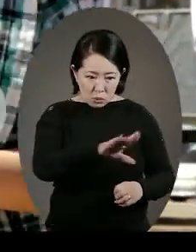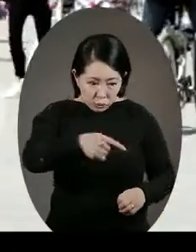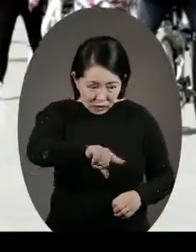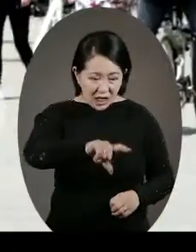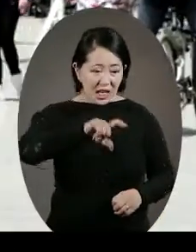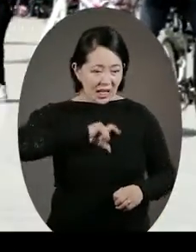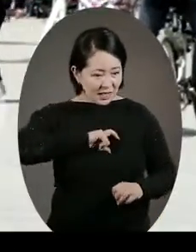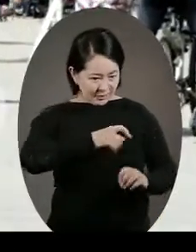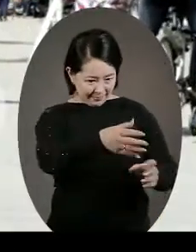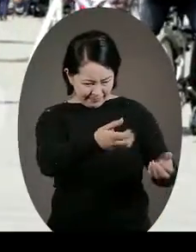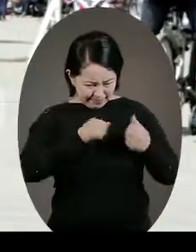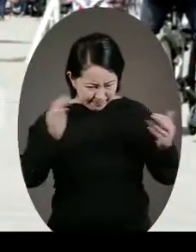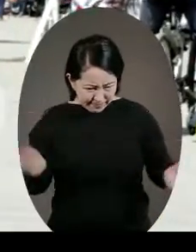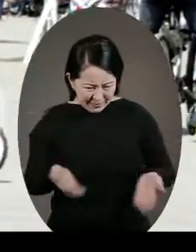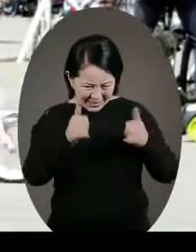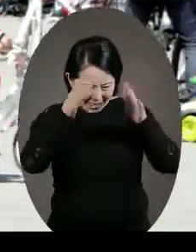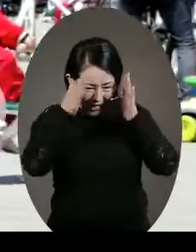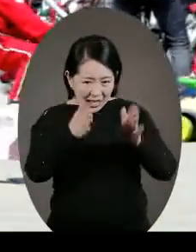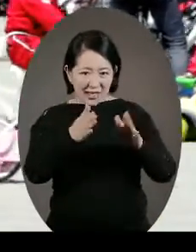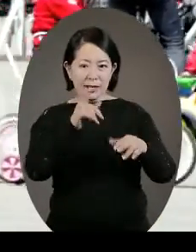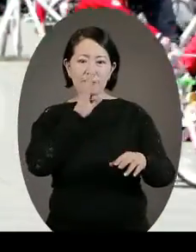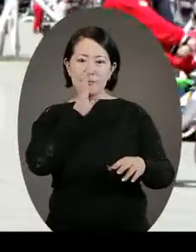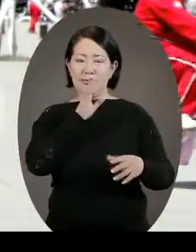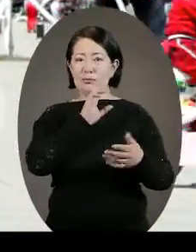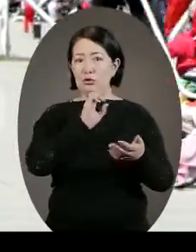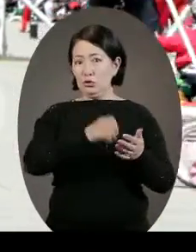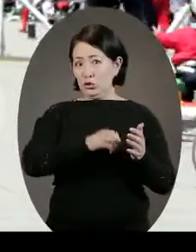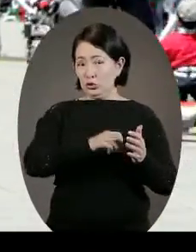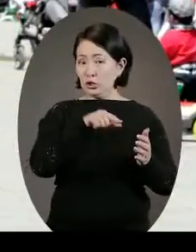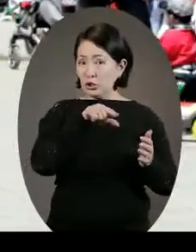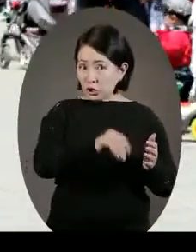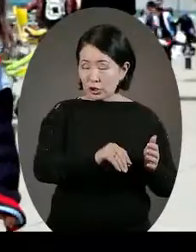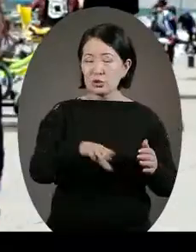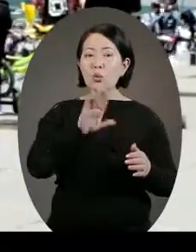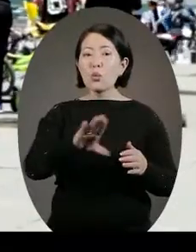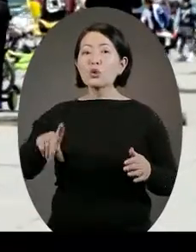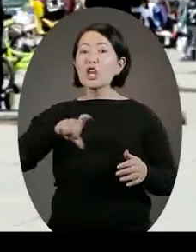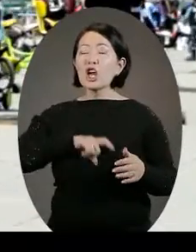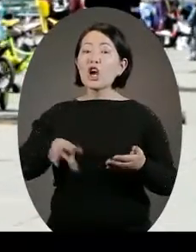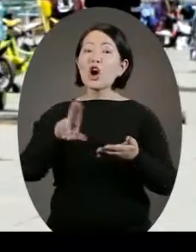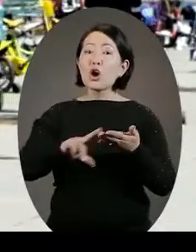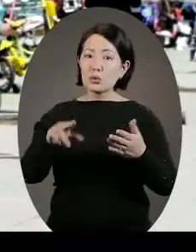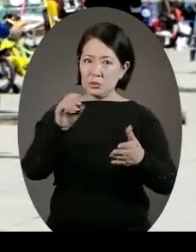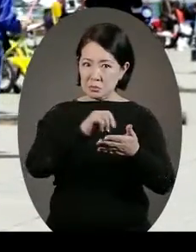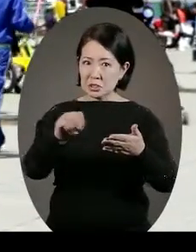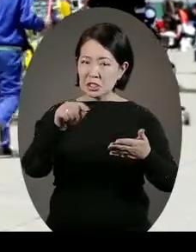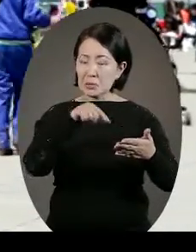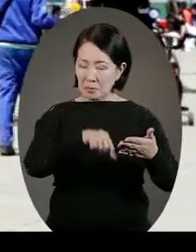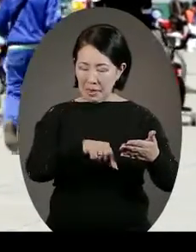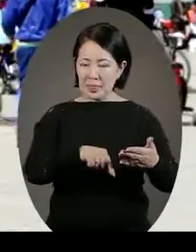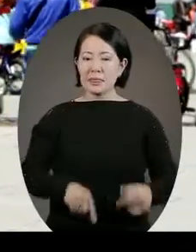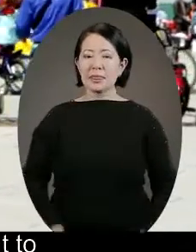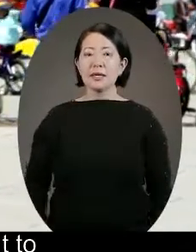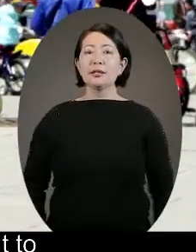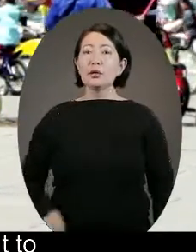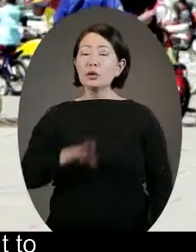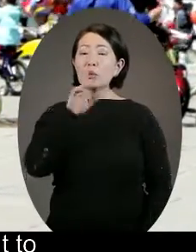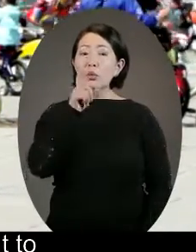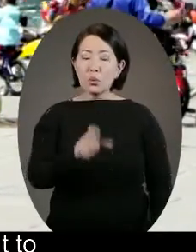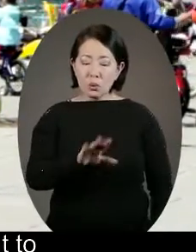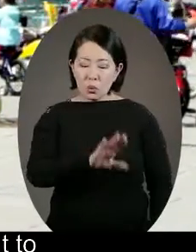ашгийг дээд зэргээр хангахад анхаарлаа хандуулна гэж Хүүхдийн эрхийн конвенцэд заасан байдаг. Хүүхдийн